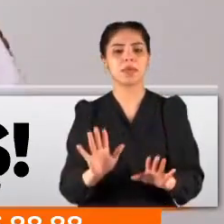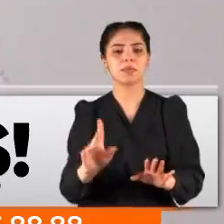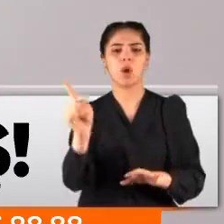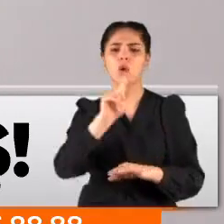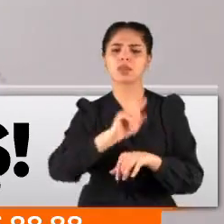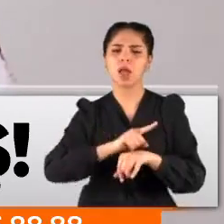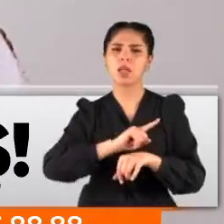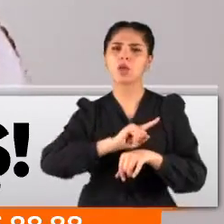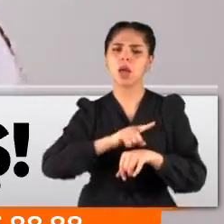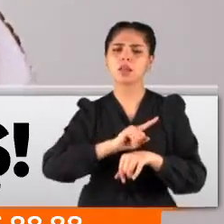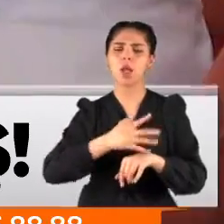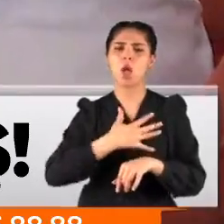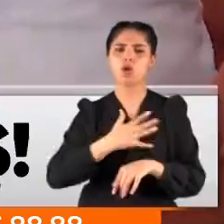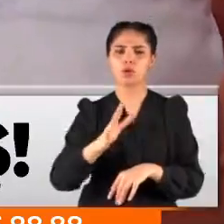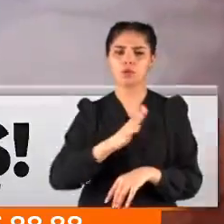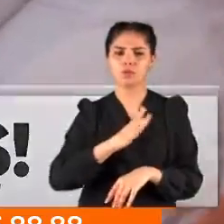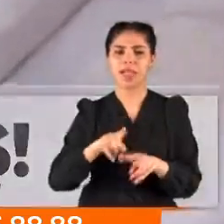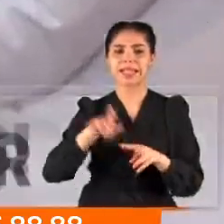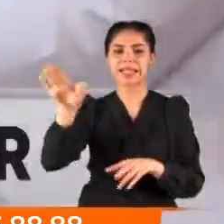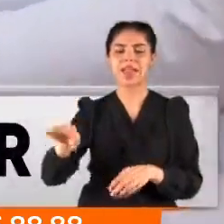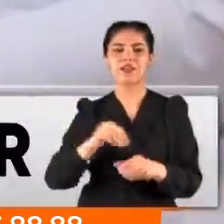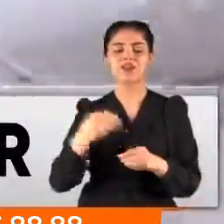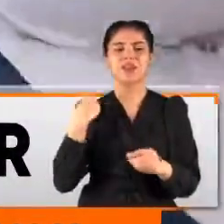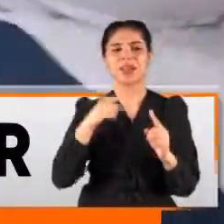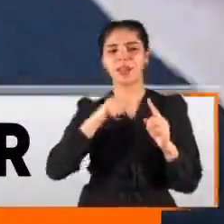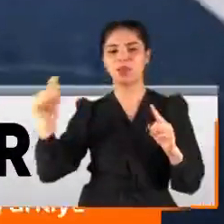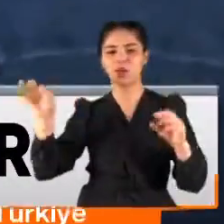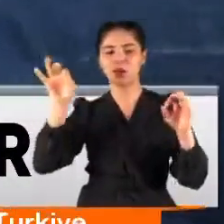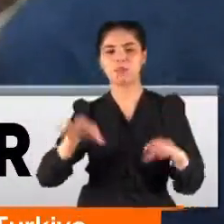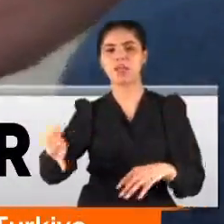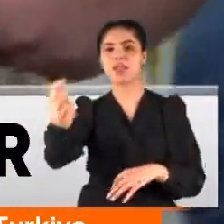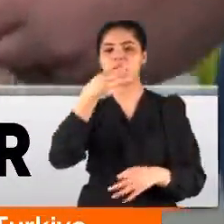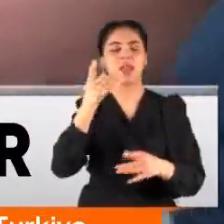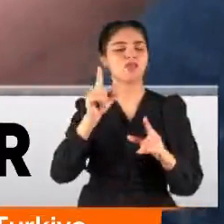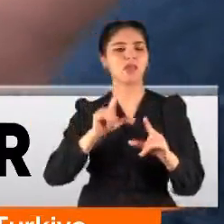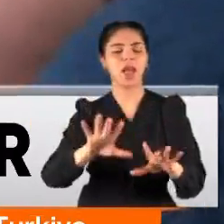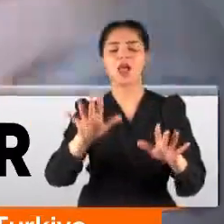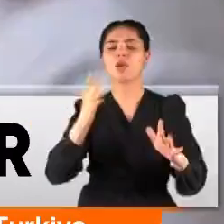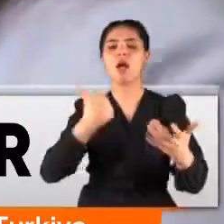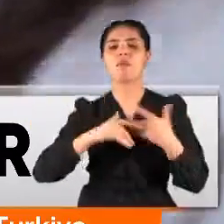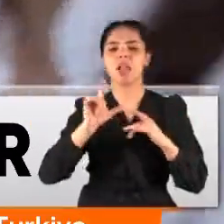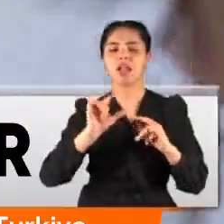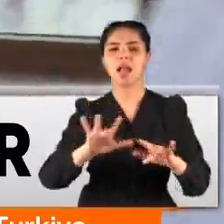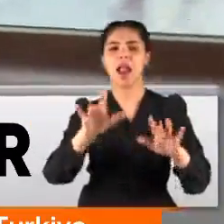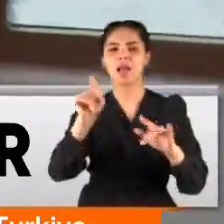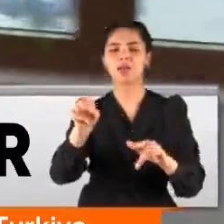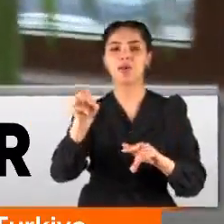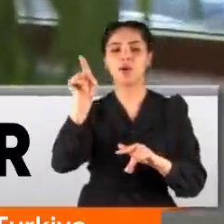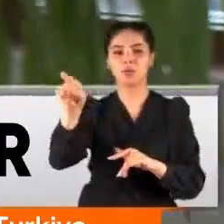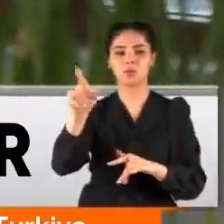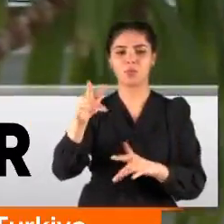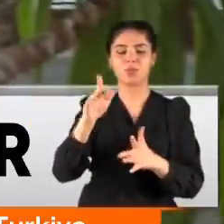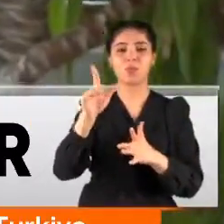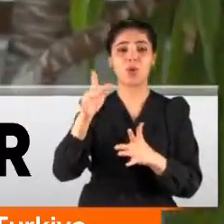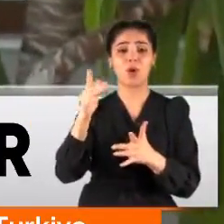10 saniyede bir öksürükleri vardı. Neva için yeni bir süreç başladı. Ne ilaç kullandı ne ameliyat oldu. Birkaç seans sonra hayatını